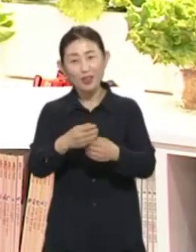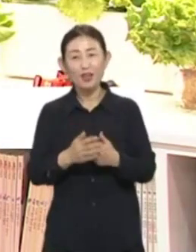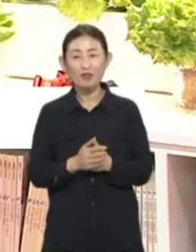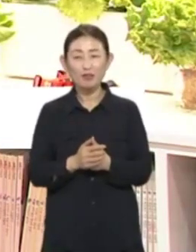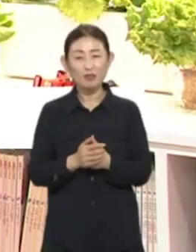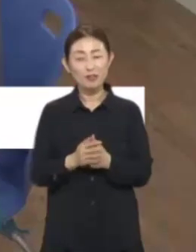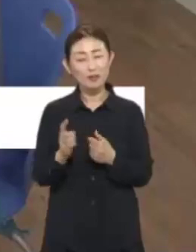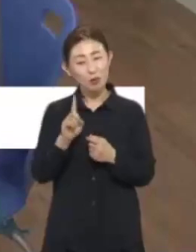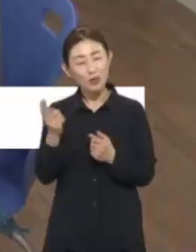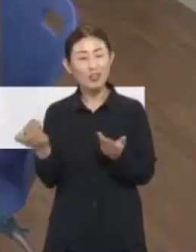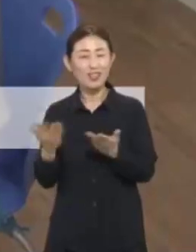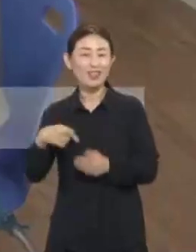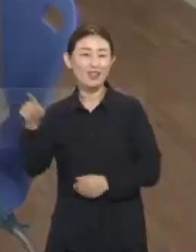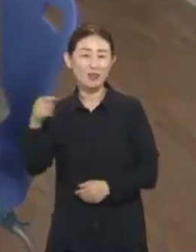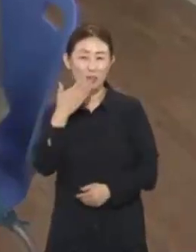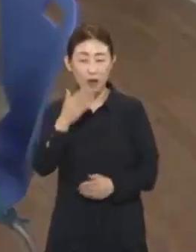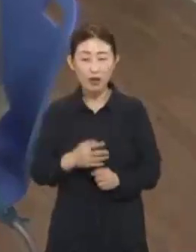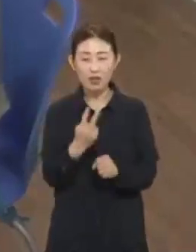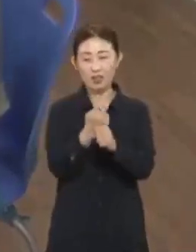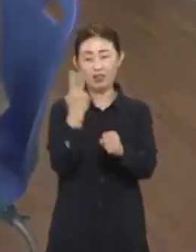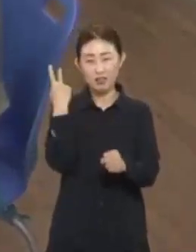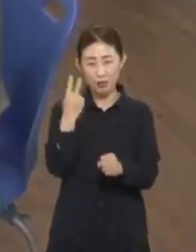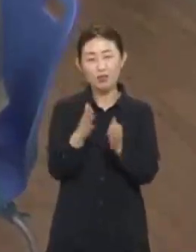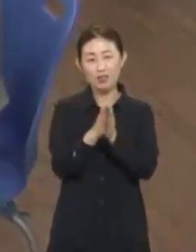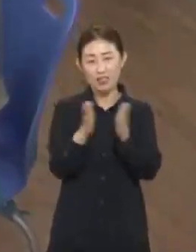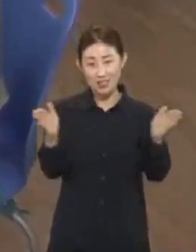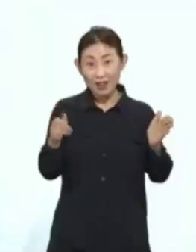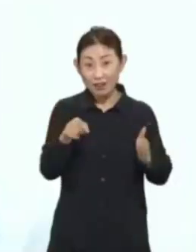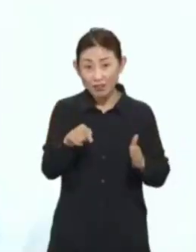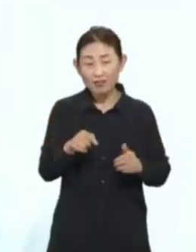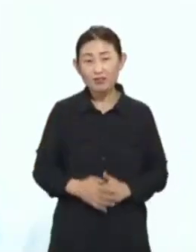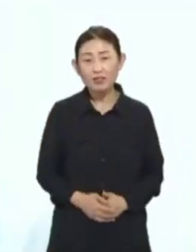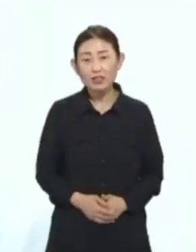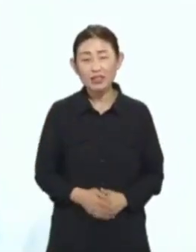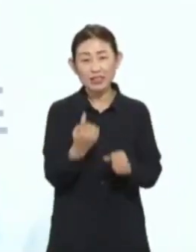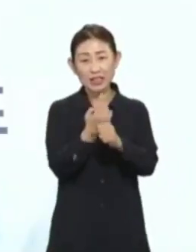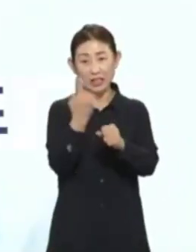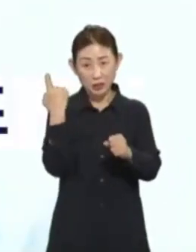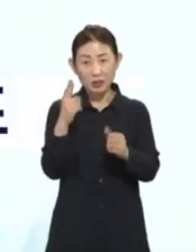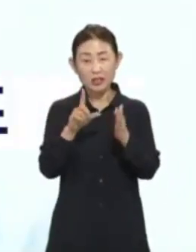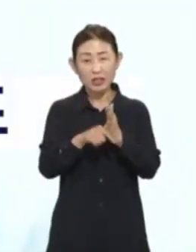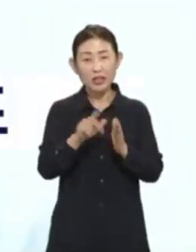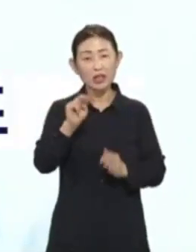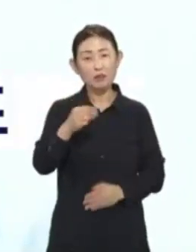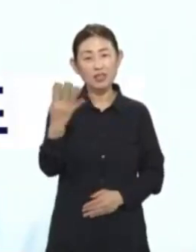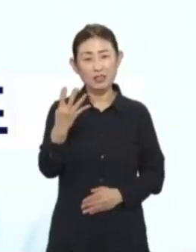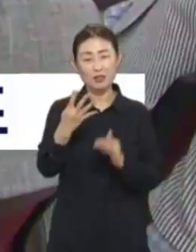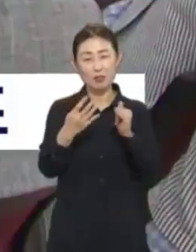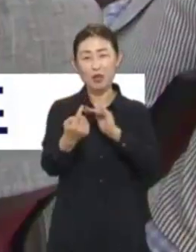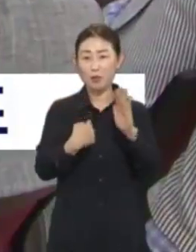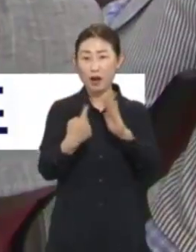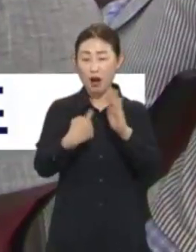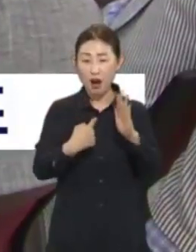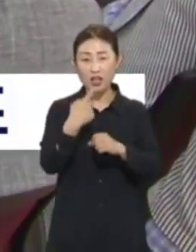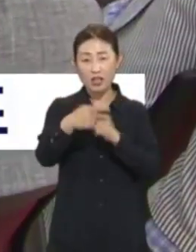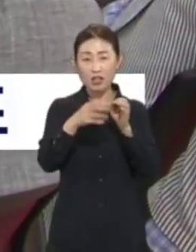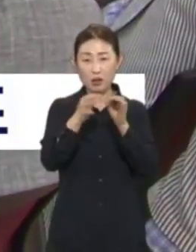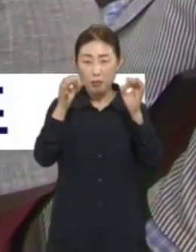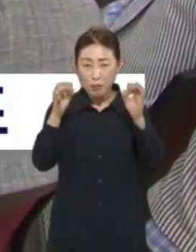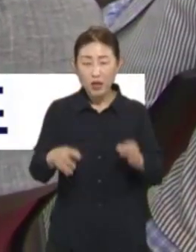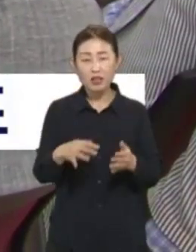일을 볼 수 있어서. 2년 전 시작한 거점 온돌방 사업은 지난해 2만 4천여 명이 방문하는 등 1년 만에